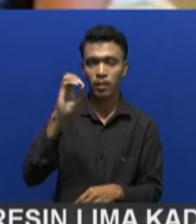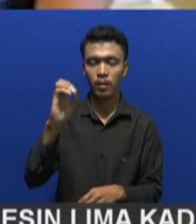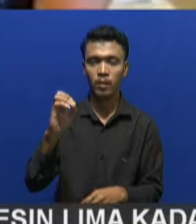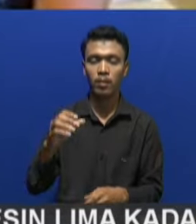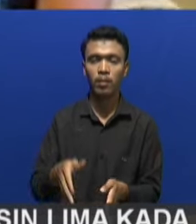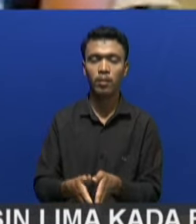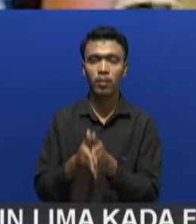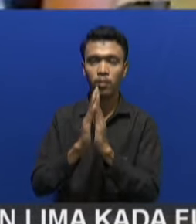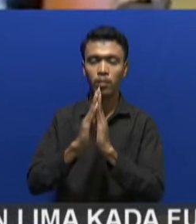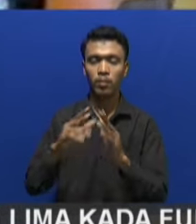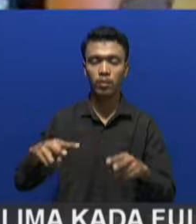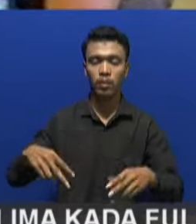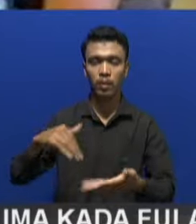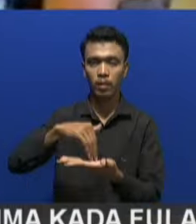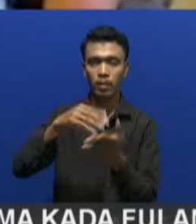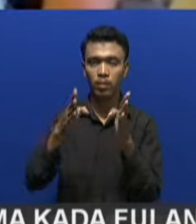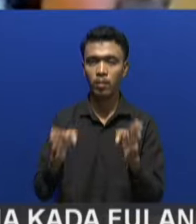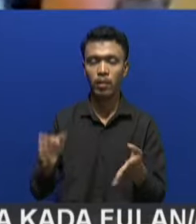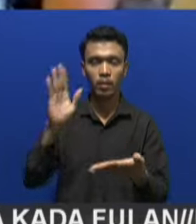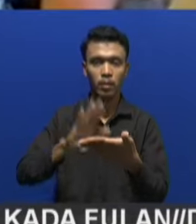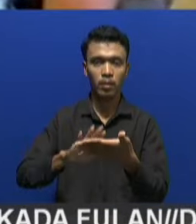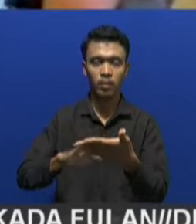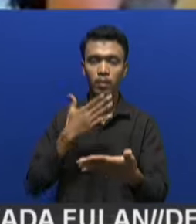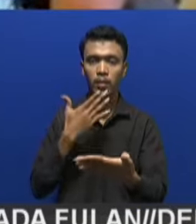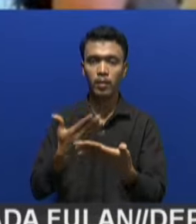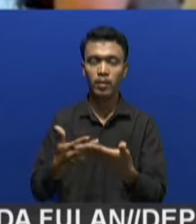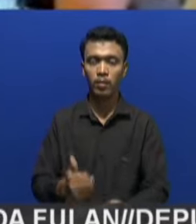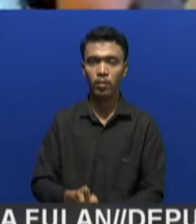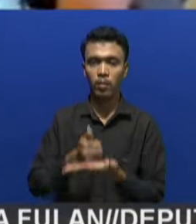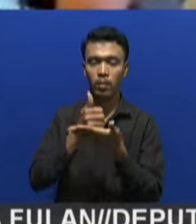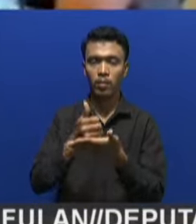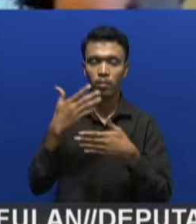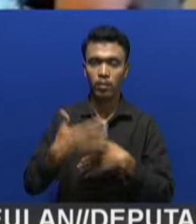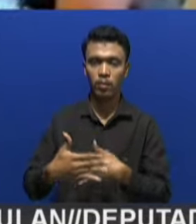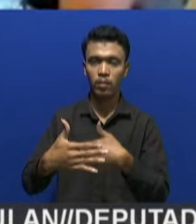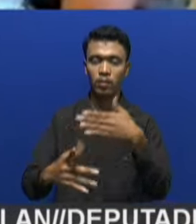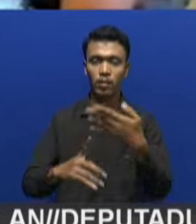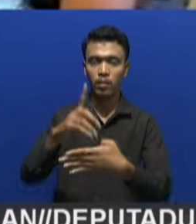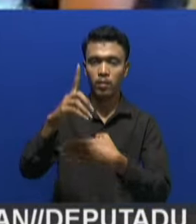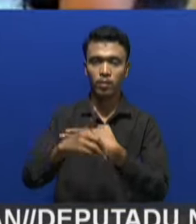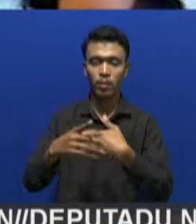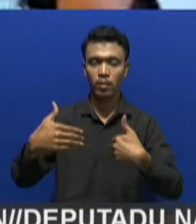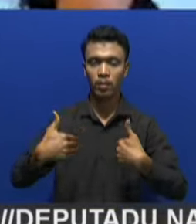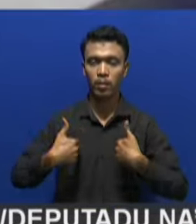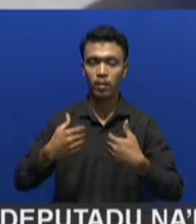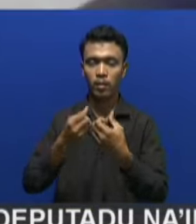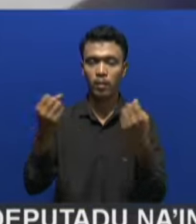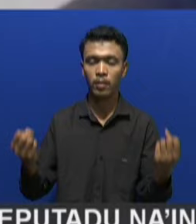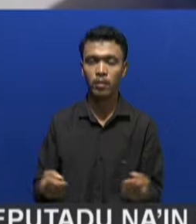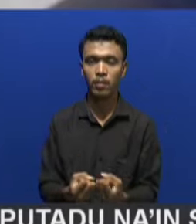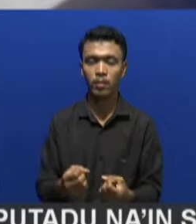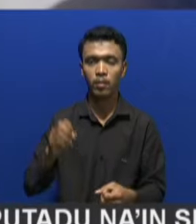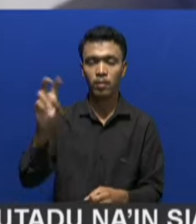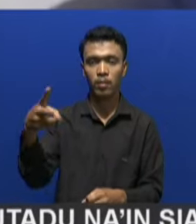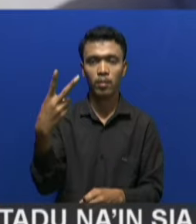Mesak, encoraja estudante. Estuda de dia, contribui processo desenvolvimento e rasuco. 12 de